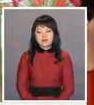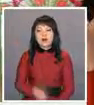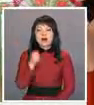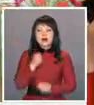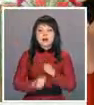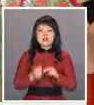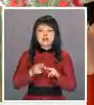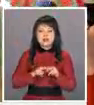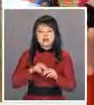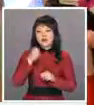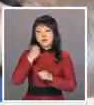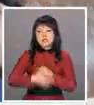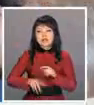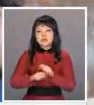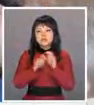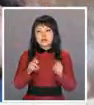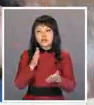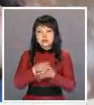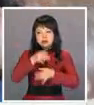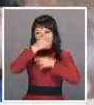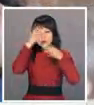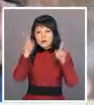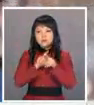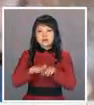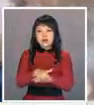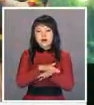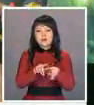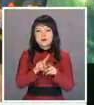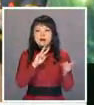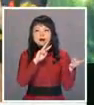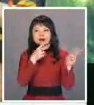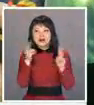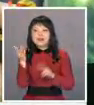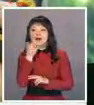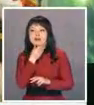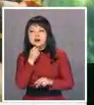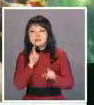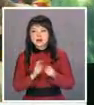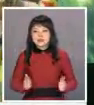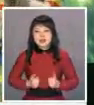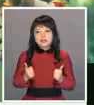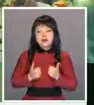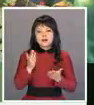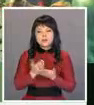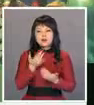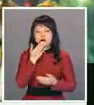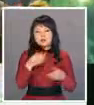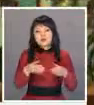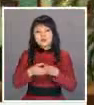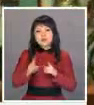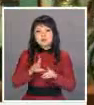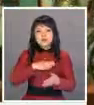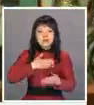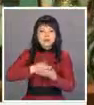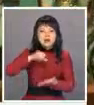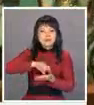мәдени орталық өңірдегі қоғамдық шаралардың бел ортасында жүреді. Ән салып, би билеп, қай кештіңде көркін қыздыруға әзір. Осылай ұлттық өнерлерін ұлықтап